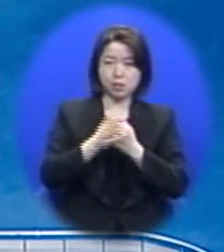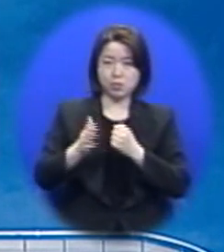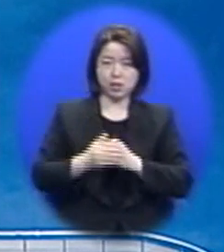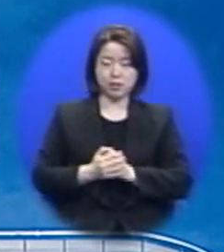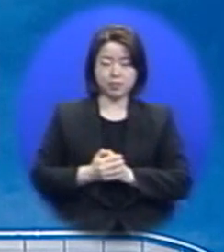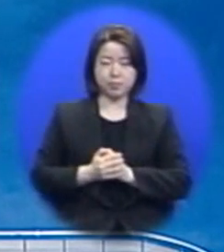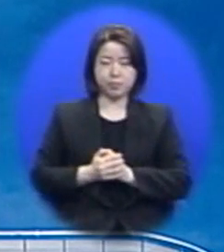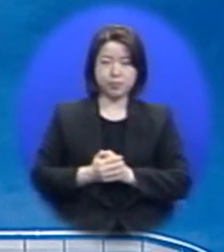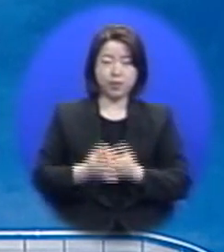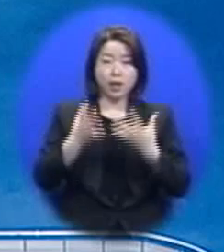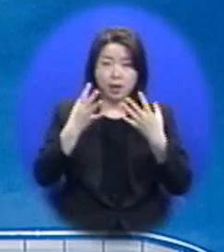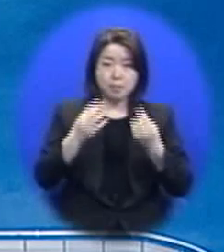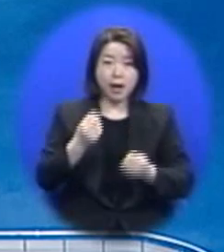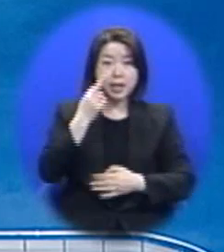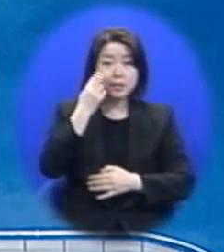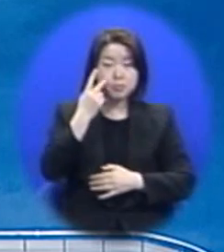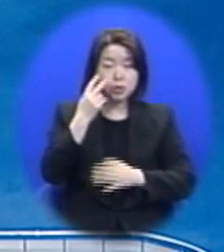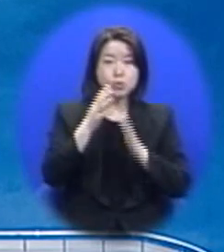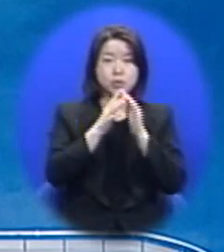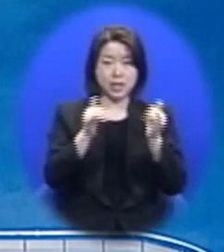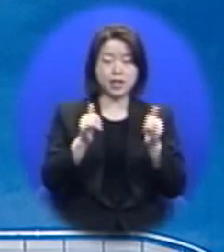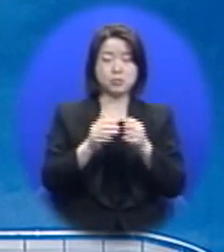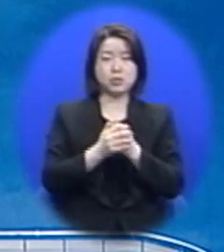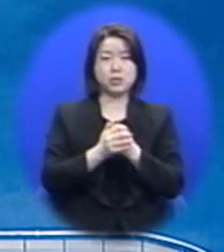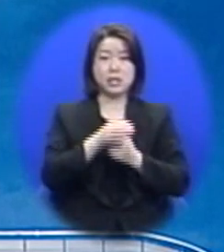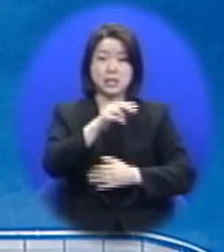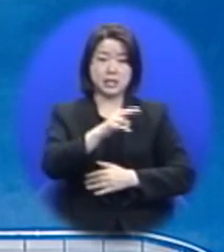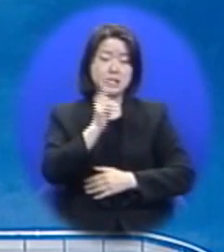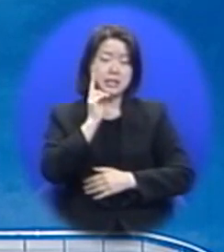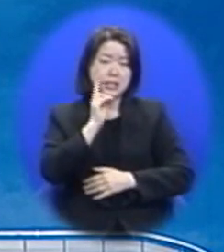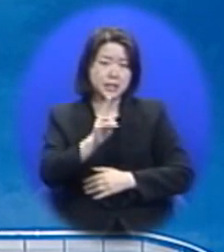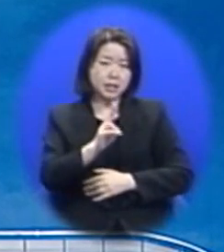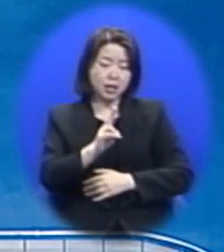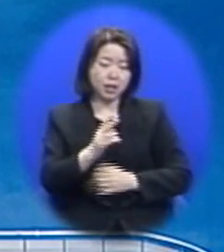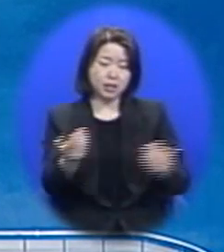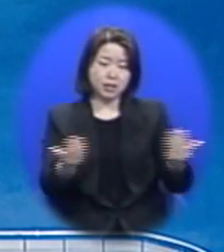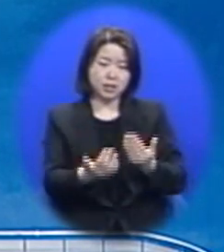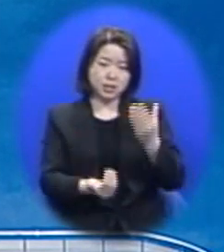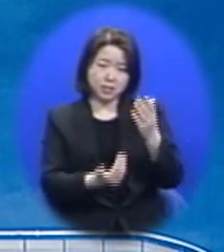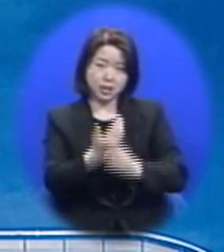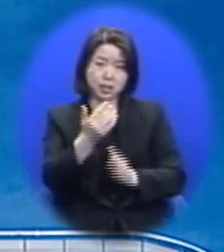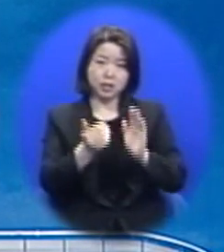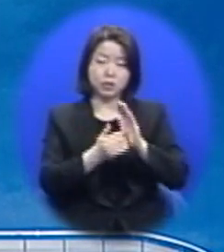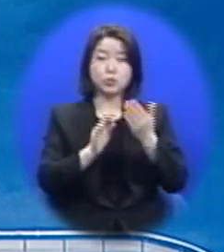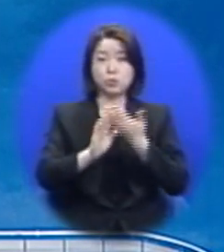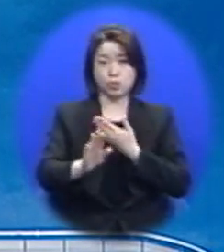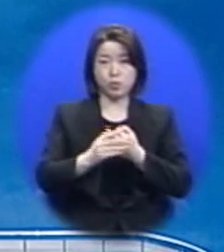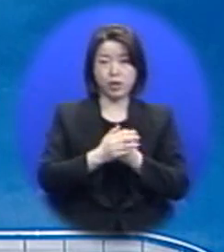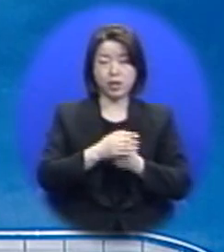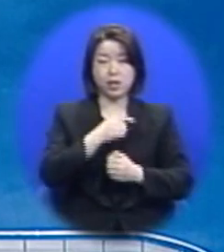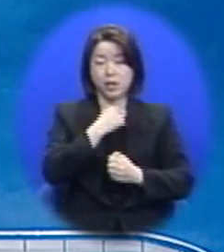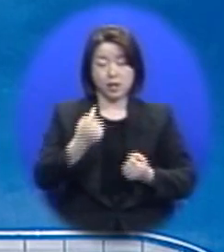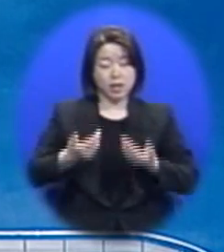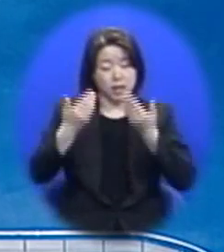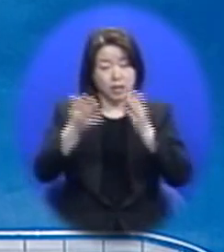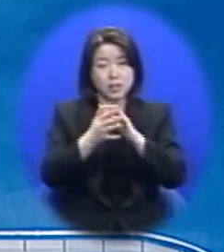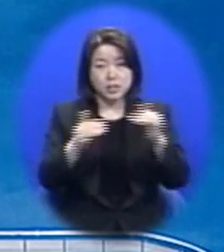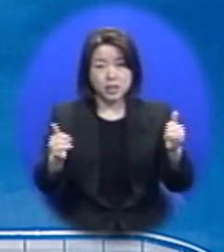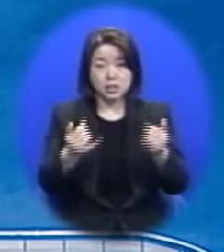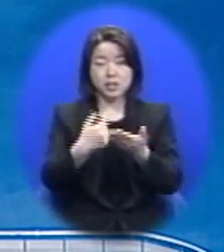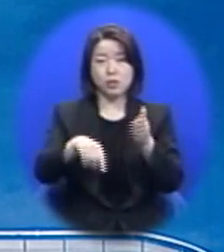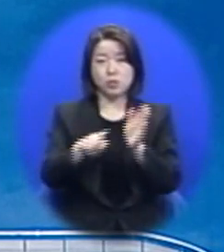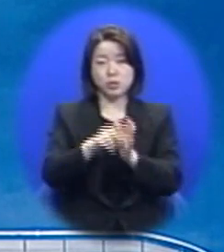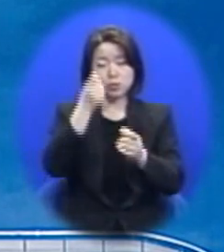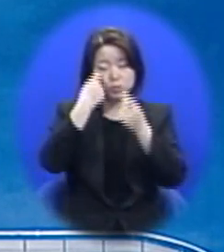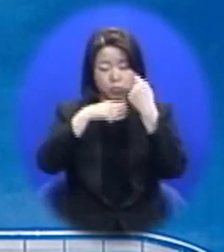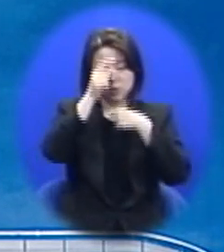많은 미국 시민들은 그 끔찍한 사건이 일어나고 난 다음에 희생자를 위해도 눈물의 기도를